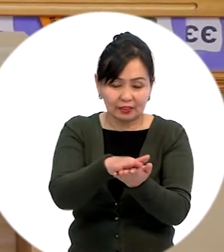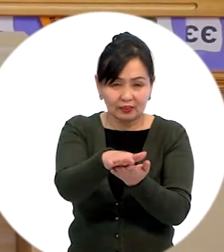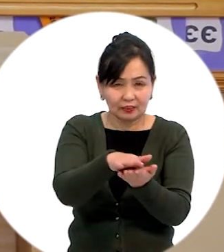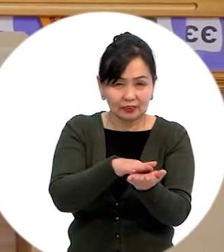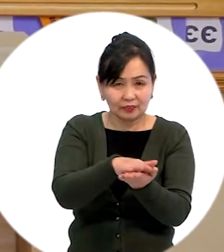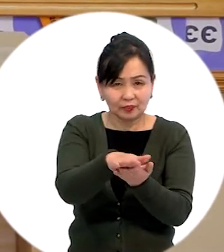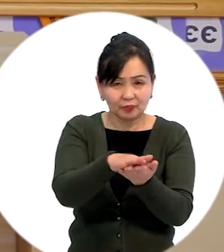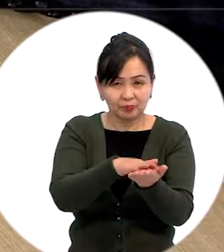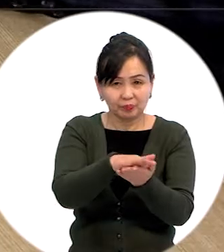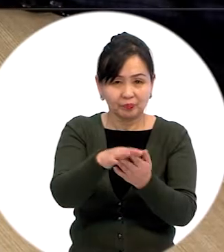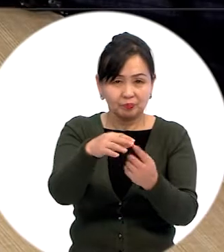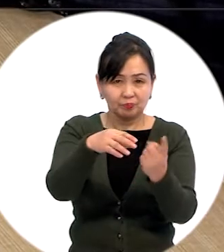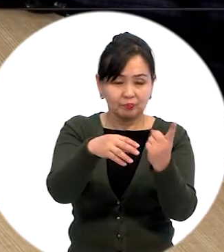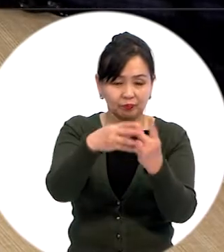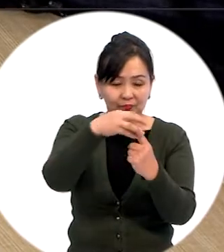За сувлаа.